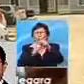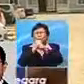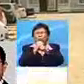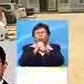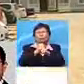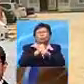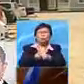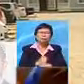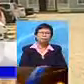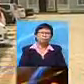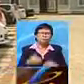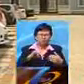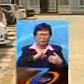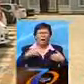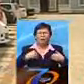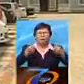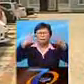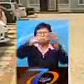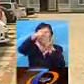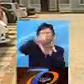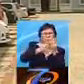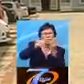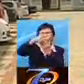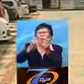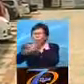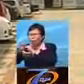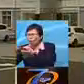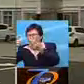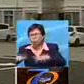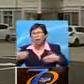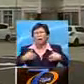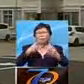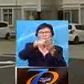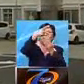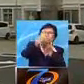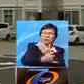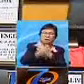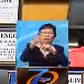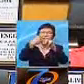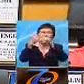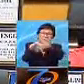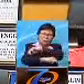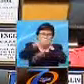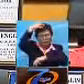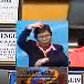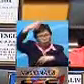mesyuarat kita dah hadirkan, dan banyak projek-projek yang telah kita luluskan, termasuk juga projek daripada negeri Selangor.